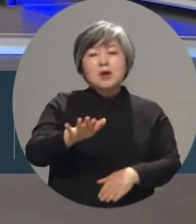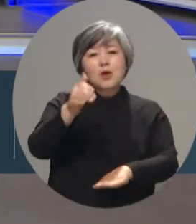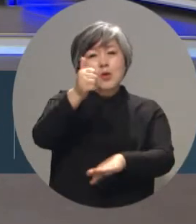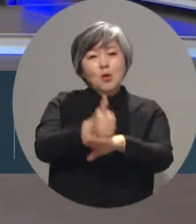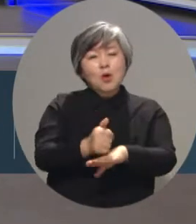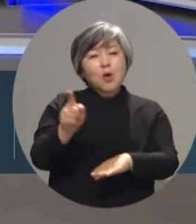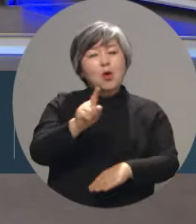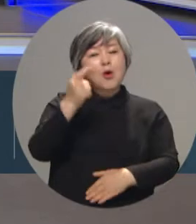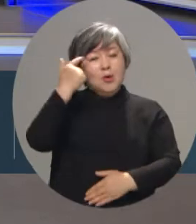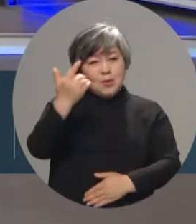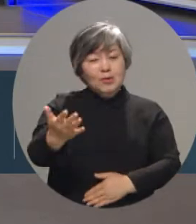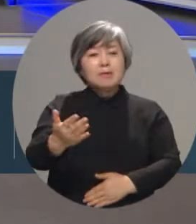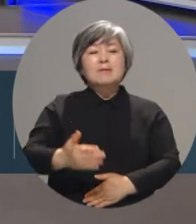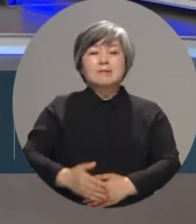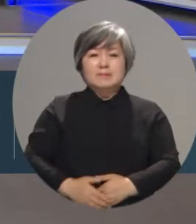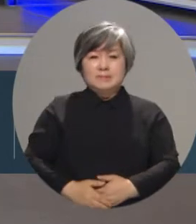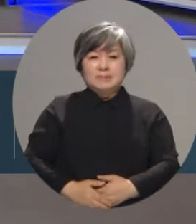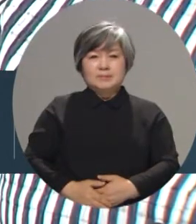어떻게 보셨습니까?